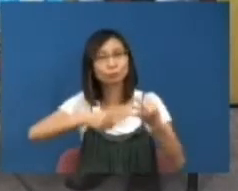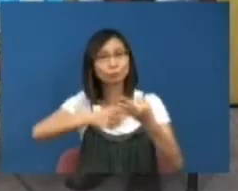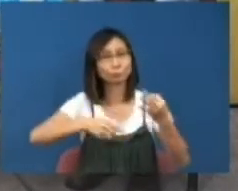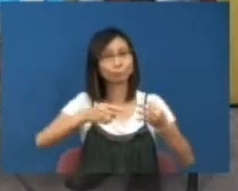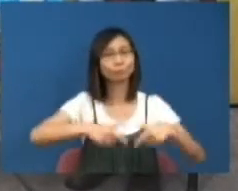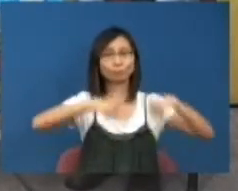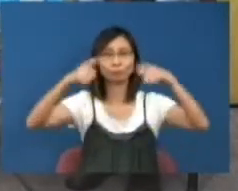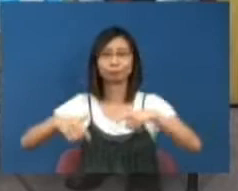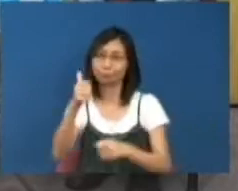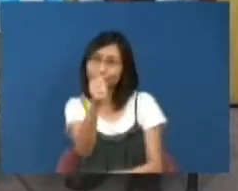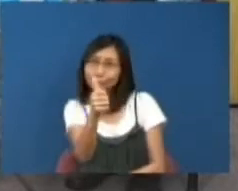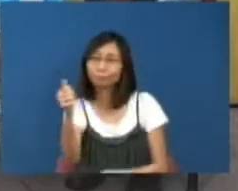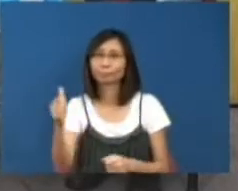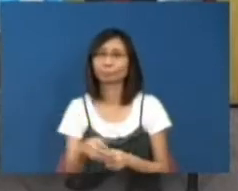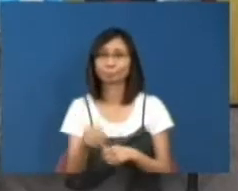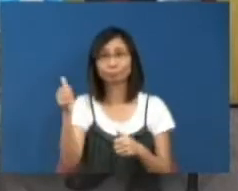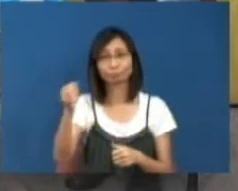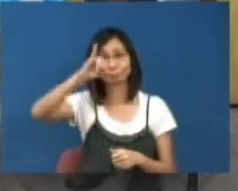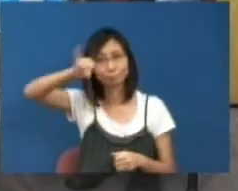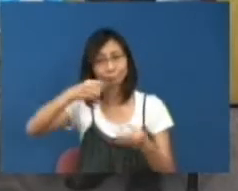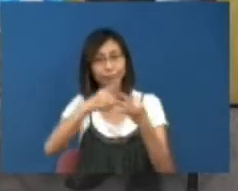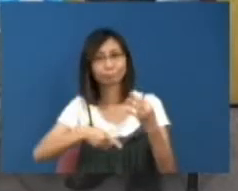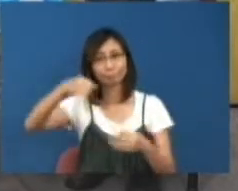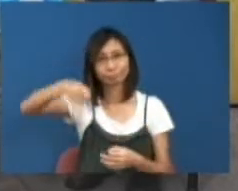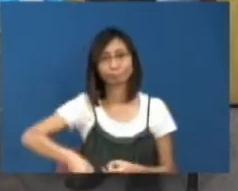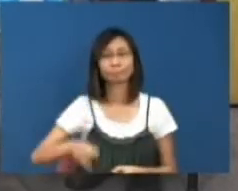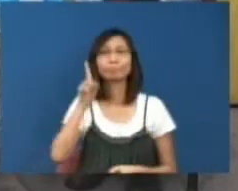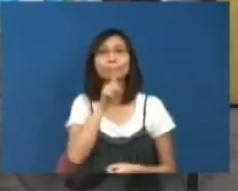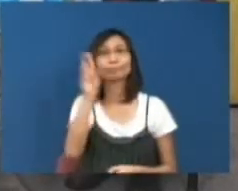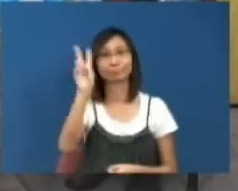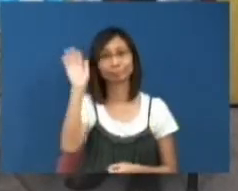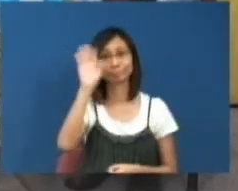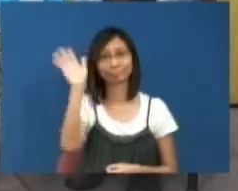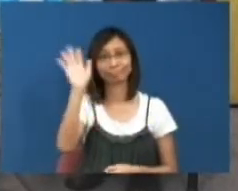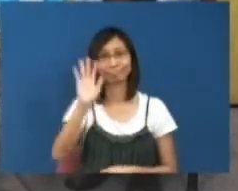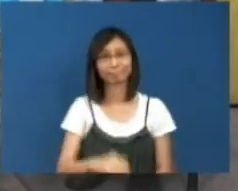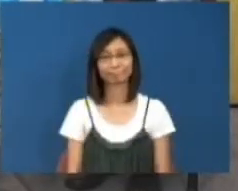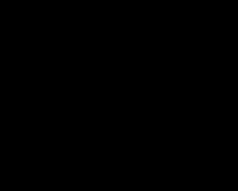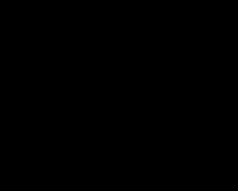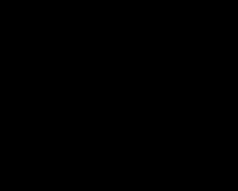多謝。 好 ，Thank you， 多謝曬 ，Thank you Jackie。好，下個禮拜見。 拜 拜。